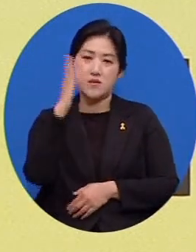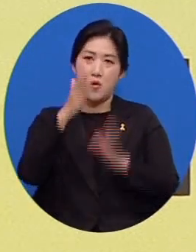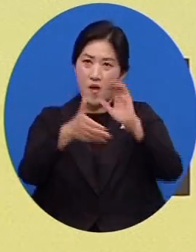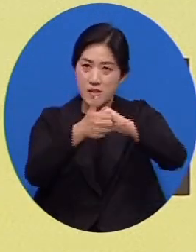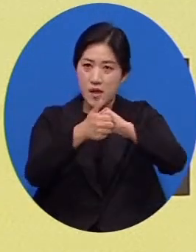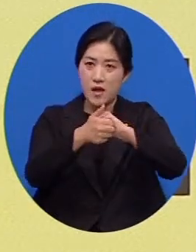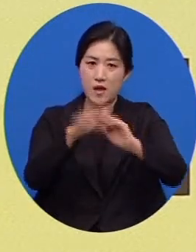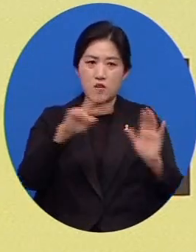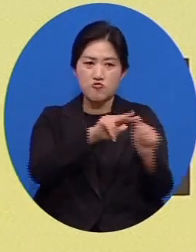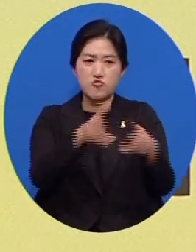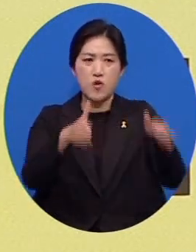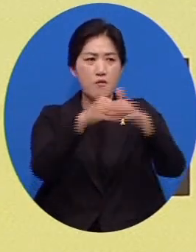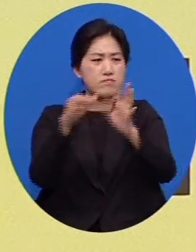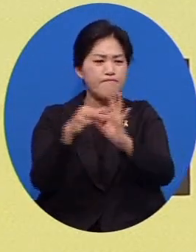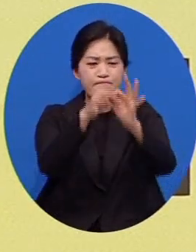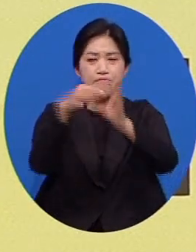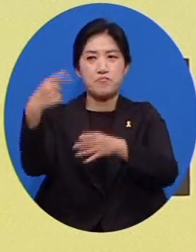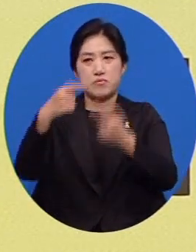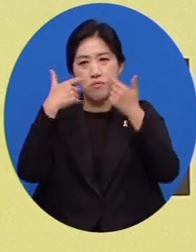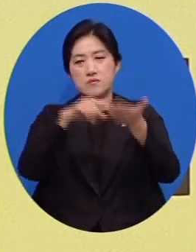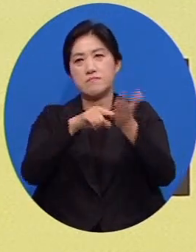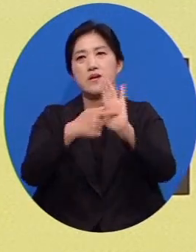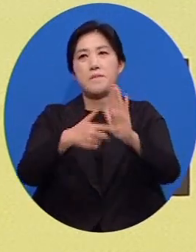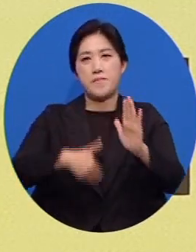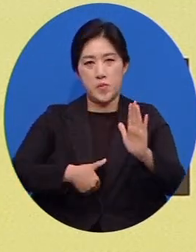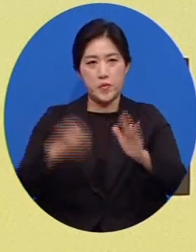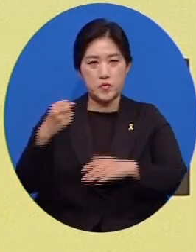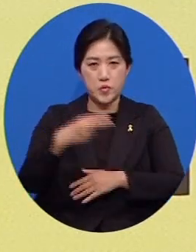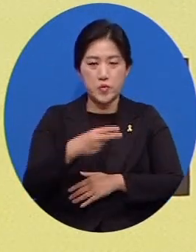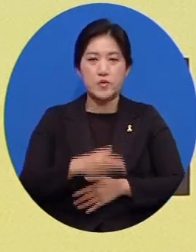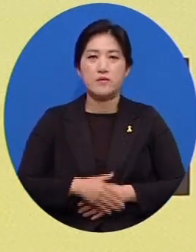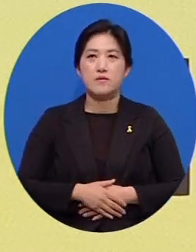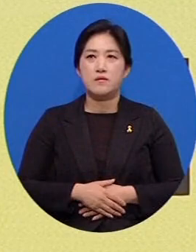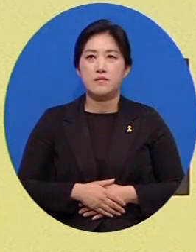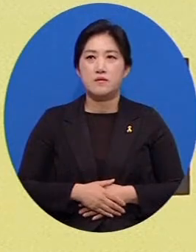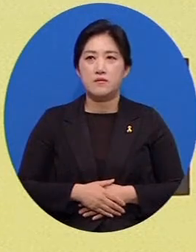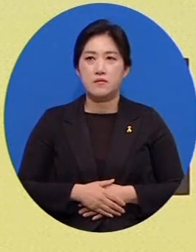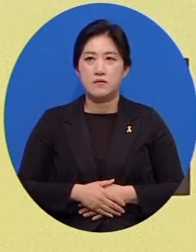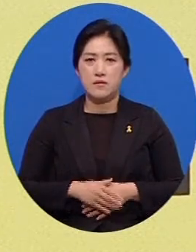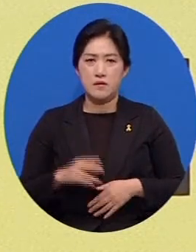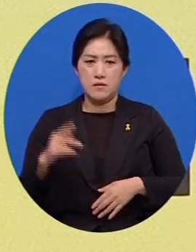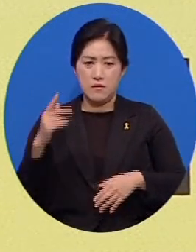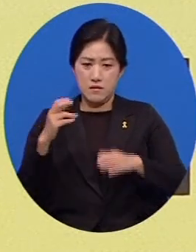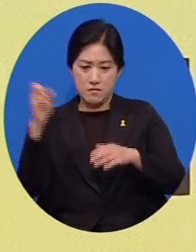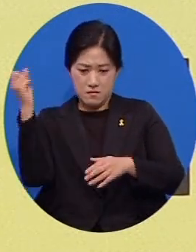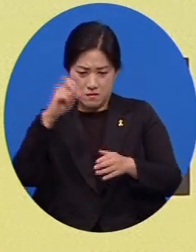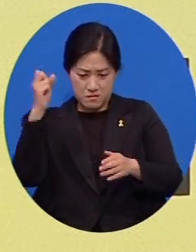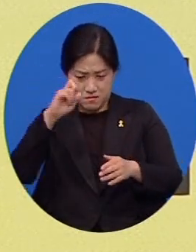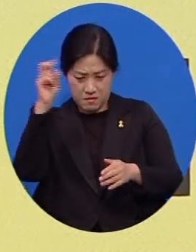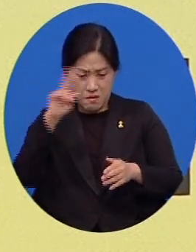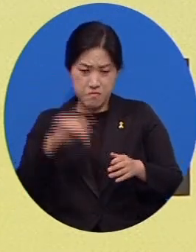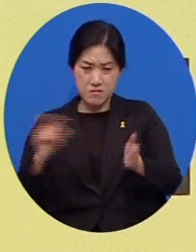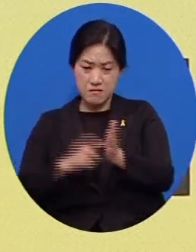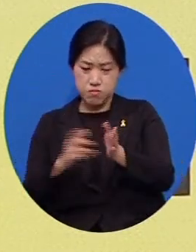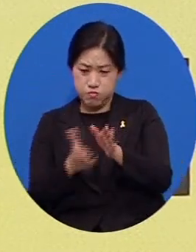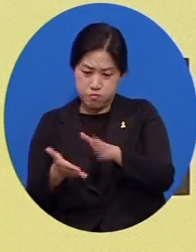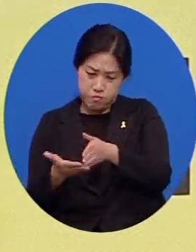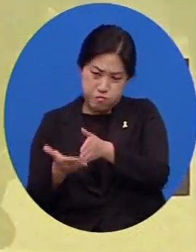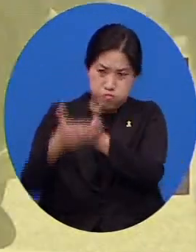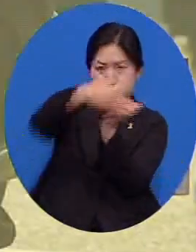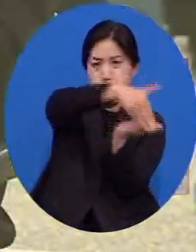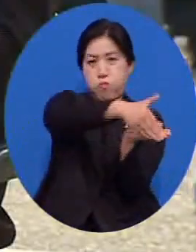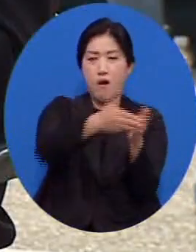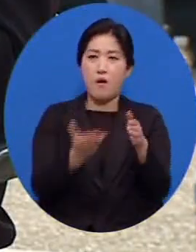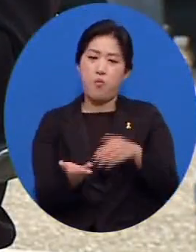국정원의 관계를 밝혀야 합니다. 또한 급변침에 대한 진상규명을 위해서는